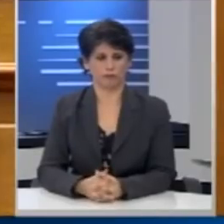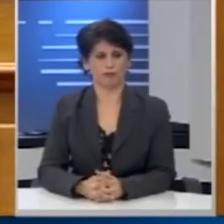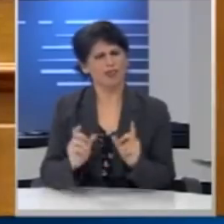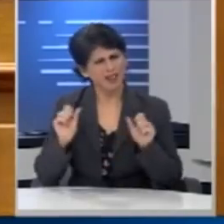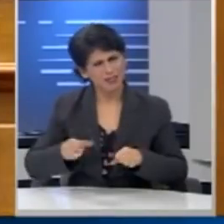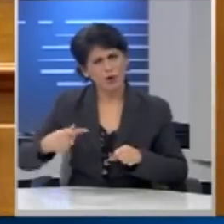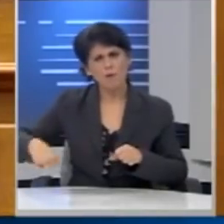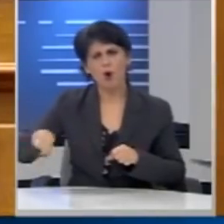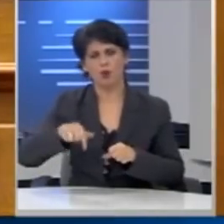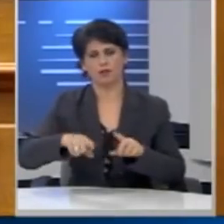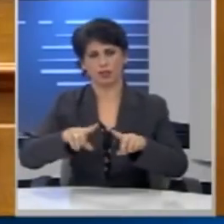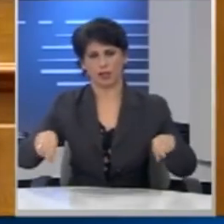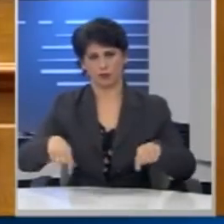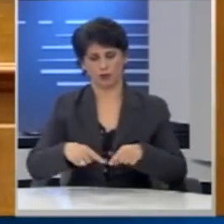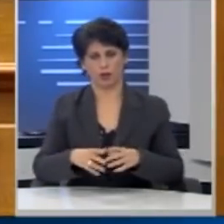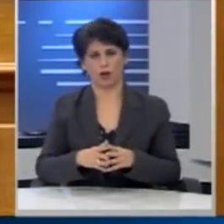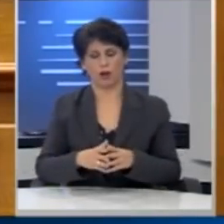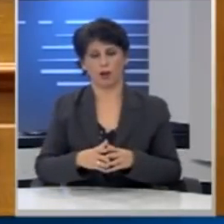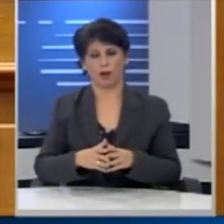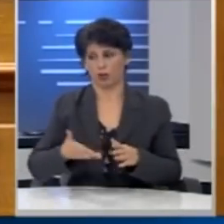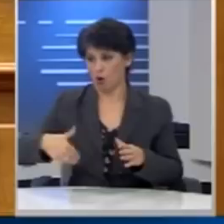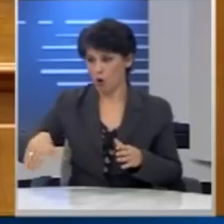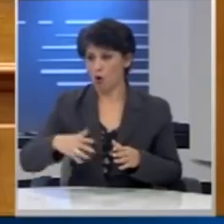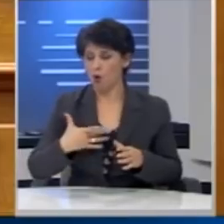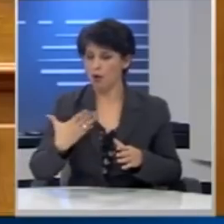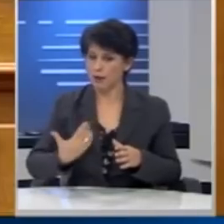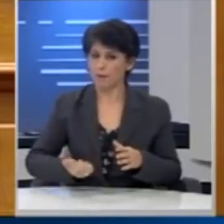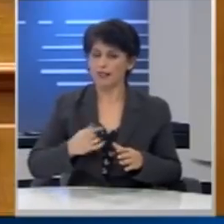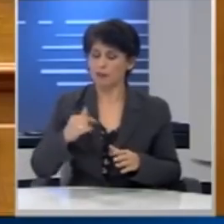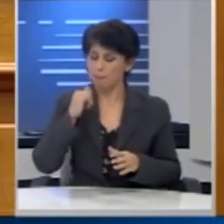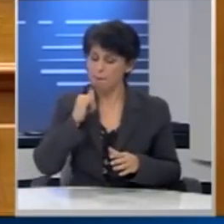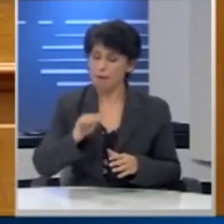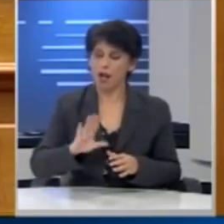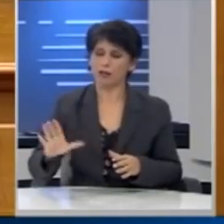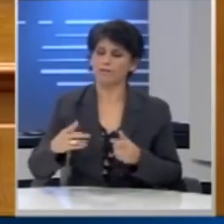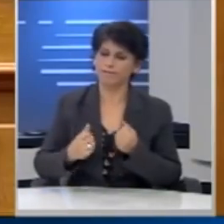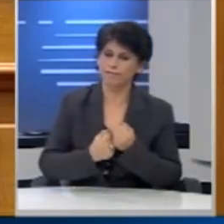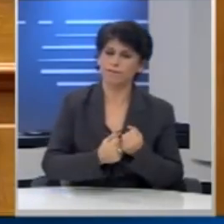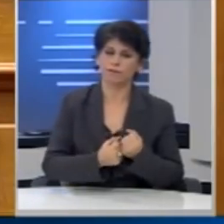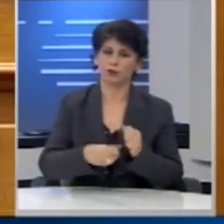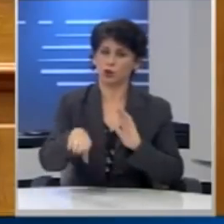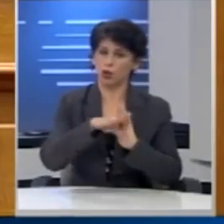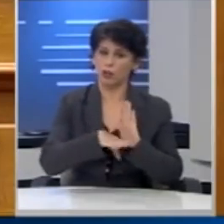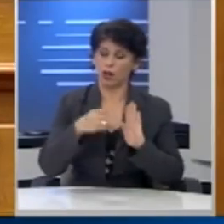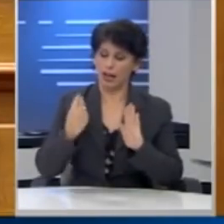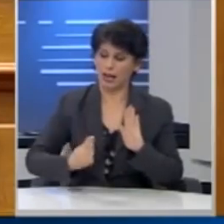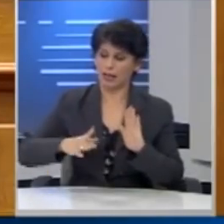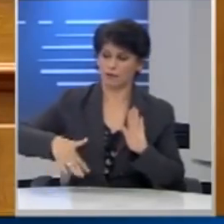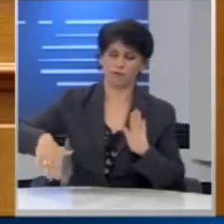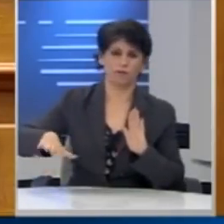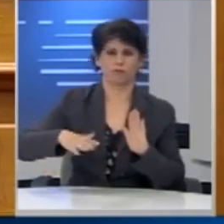Συμφωνούμε όλοι σε αυτή την αίθουσα ότι είμαστε πάντα υπέρ των κανόνων καλής